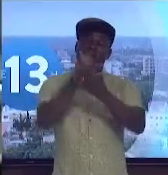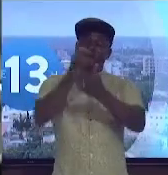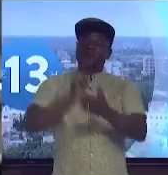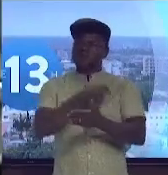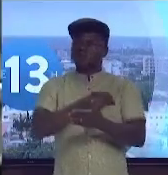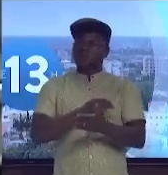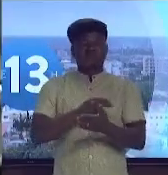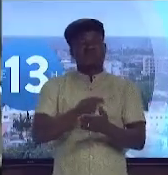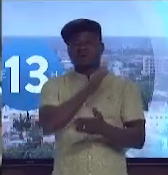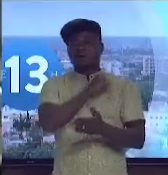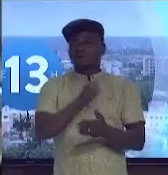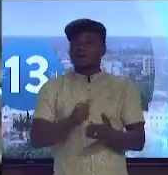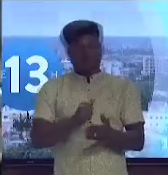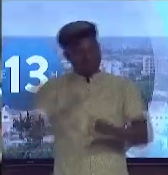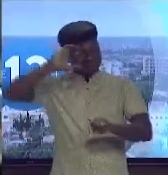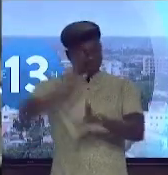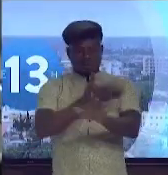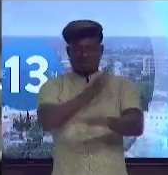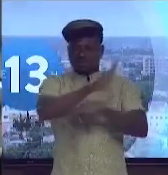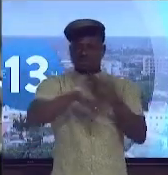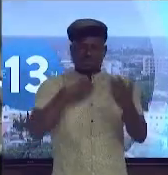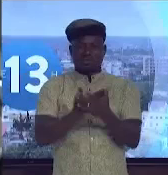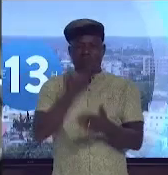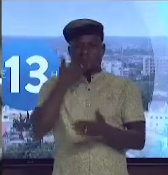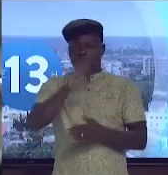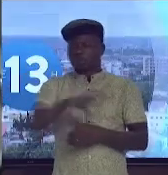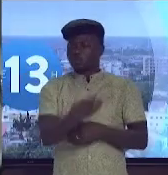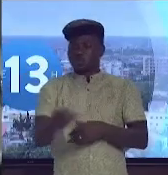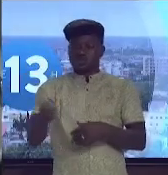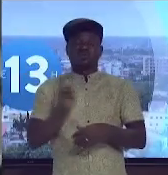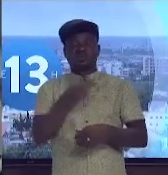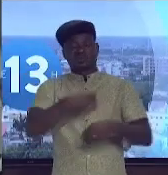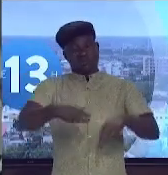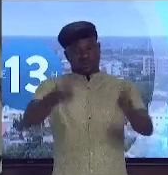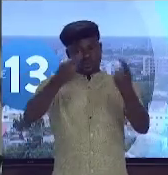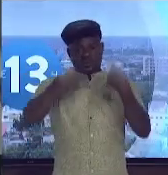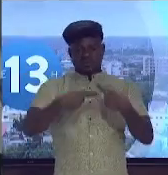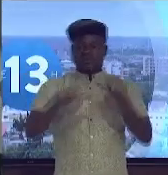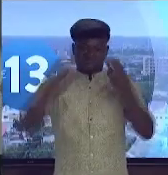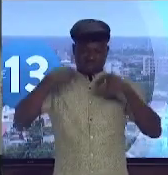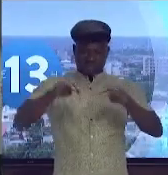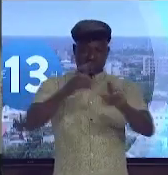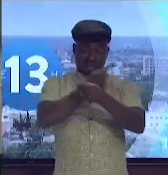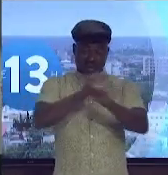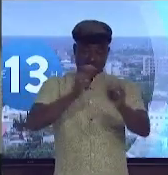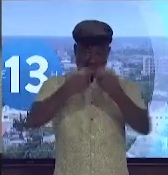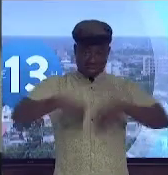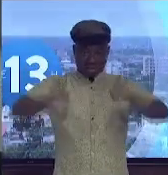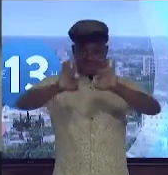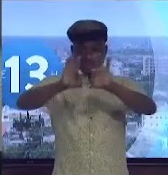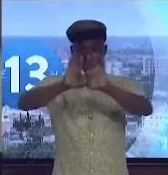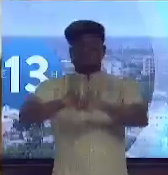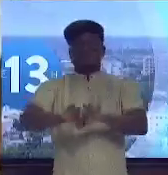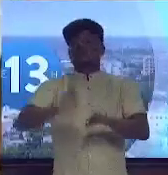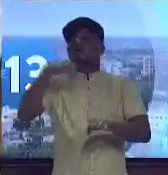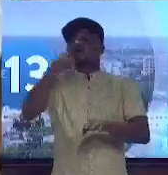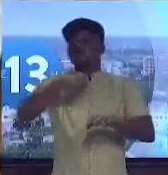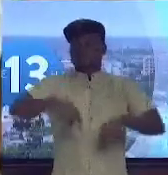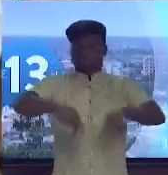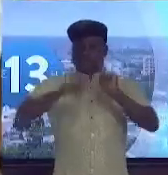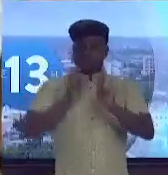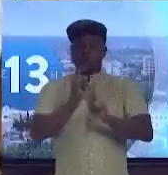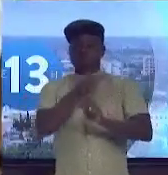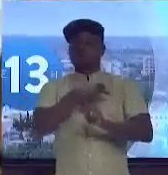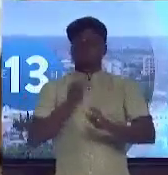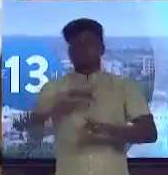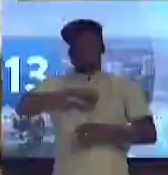choses. Nous avons reçu ici des messages très importants qui nous permettent de nous construire